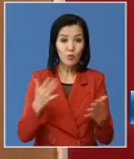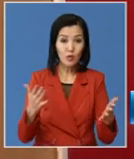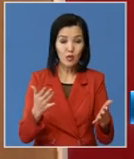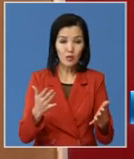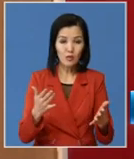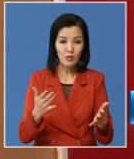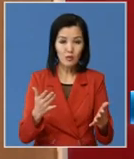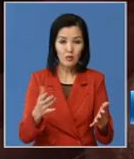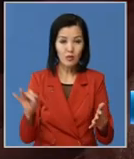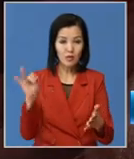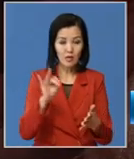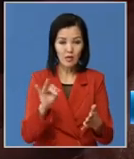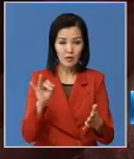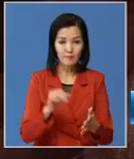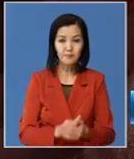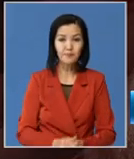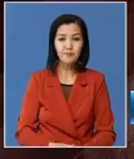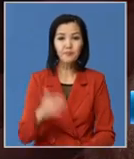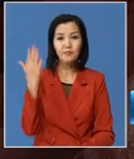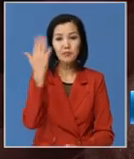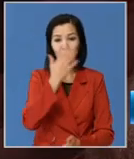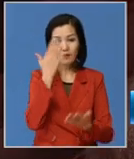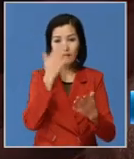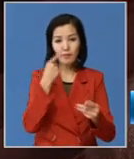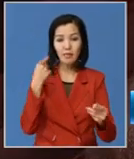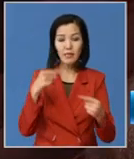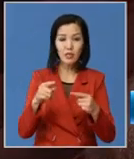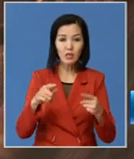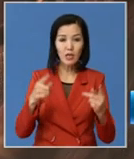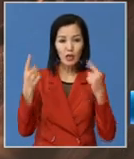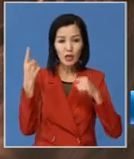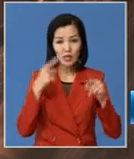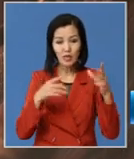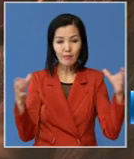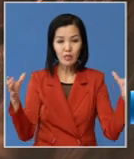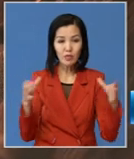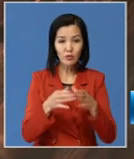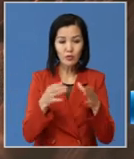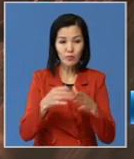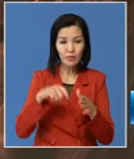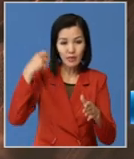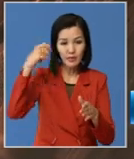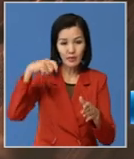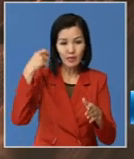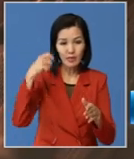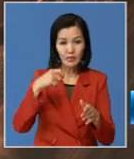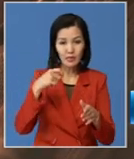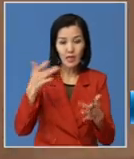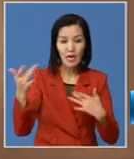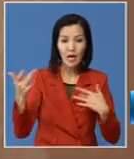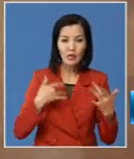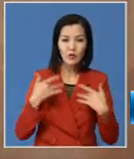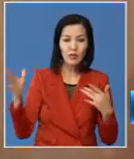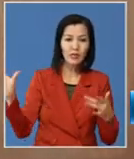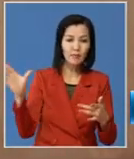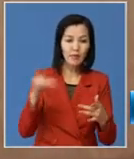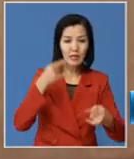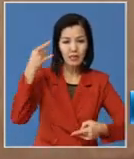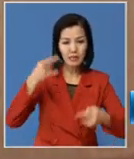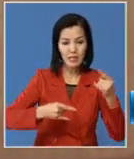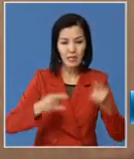Ұйым мекемелер жобалау менеджментіне көп көңіл бөлудің пайдасы көл көсір екенін жақсы түсінген. Мысал ретінде